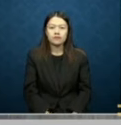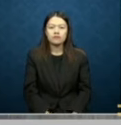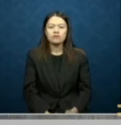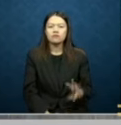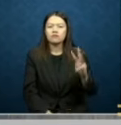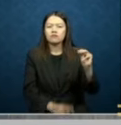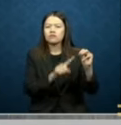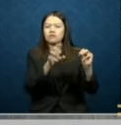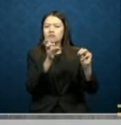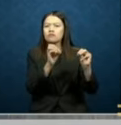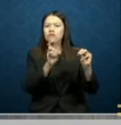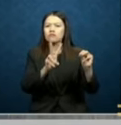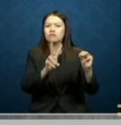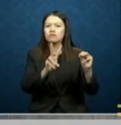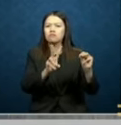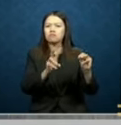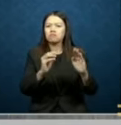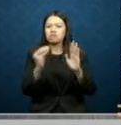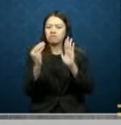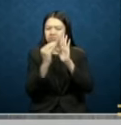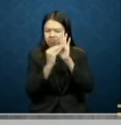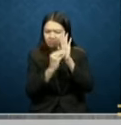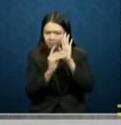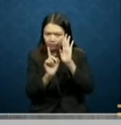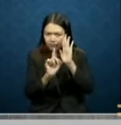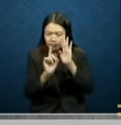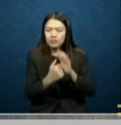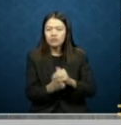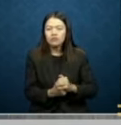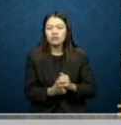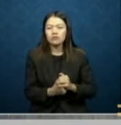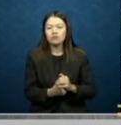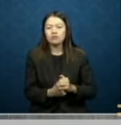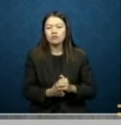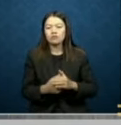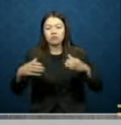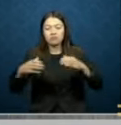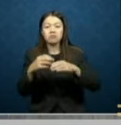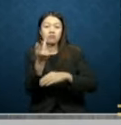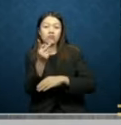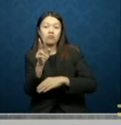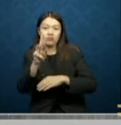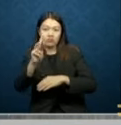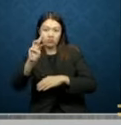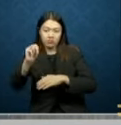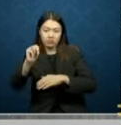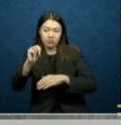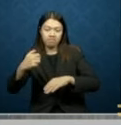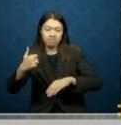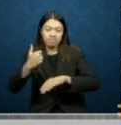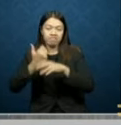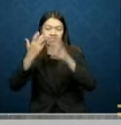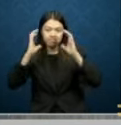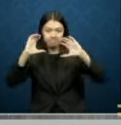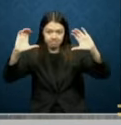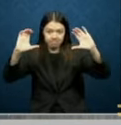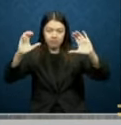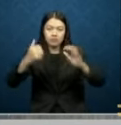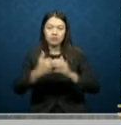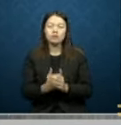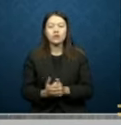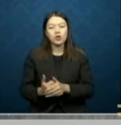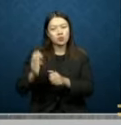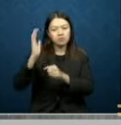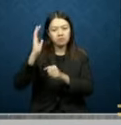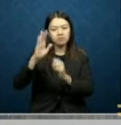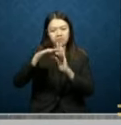า162เนี่ยเขาบัญญัติไว้ว่าอย่างนี้นะครับคณะรัฐมนตรีที่จะเข้าบริหารราชการแผ่นดินต้องแถ